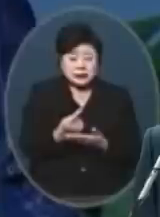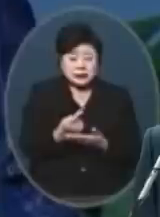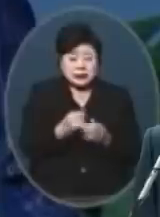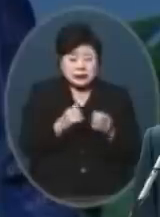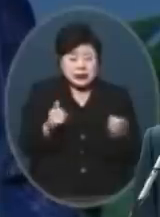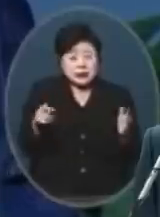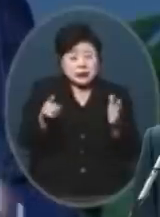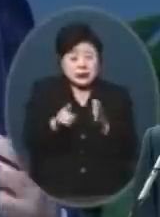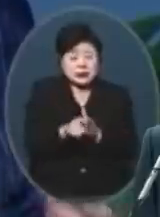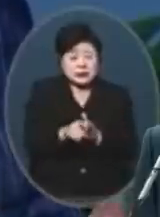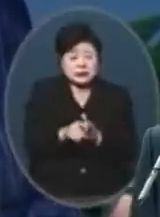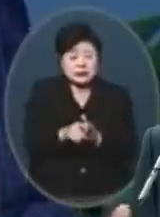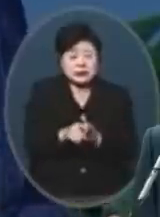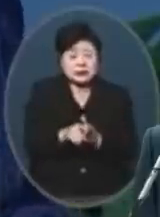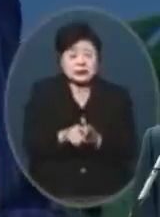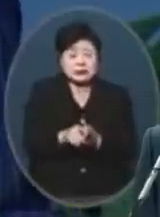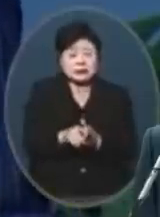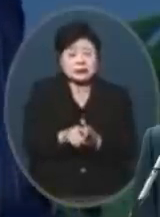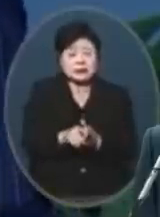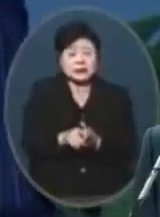인간을 위해서 한없는 고통을